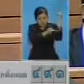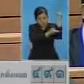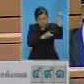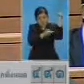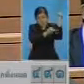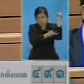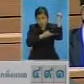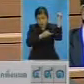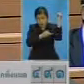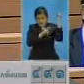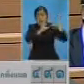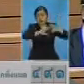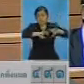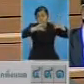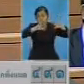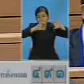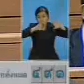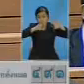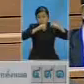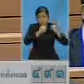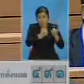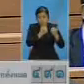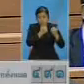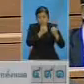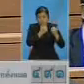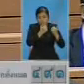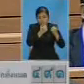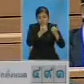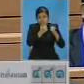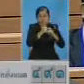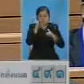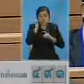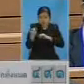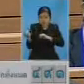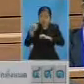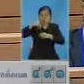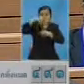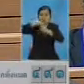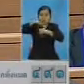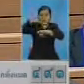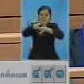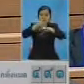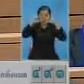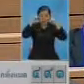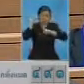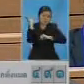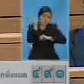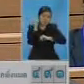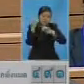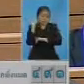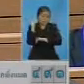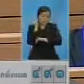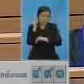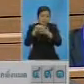ของรัฐบาลวันนี้เหนือกว่ารัฐมนตรีแล้วครับ ต้องนายกรัฐมนตรีมานั่งรับฟังปัญหา